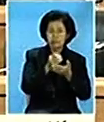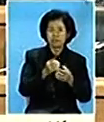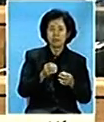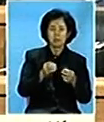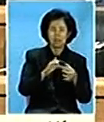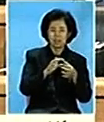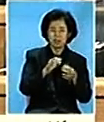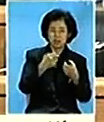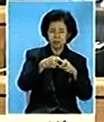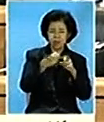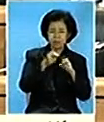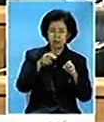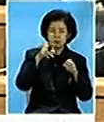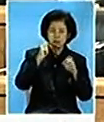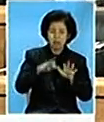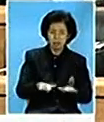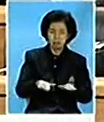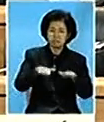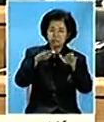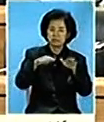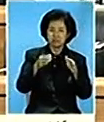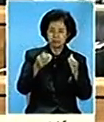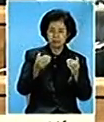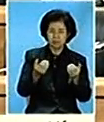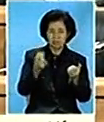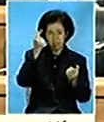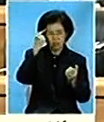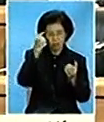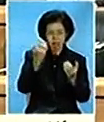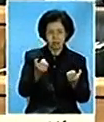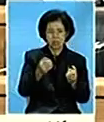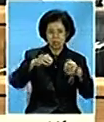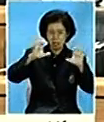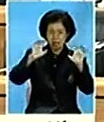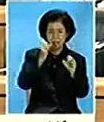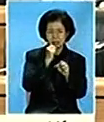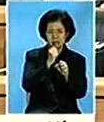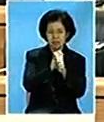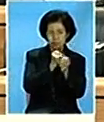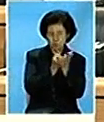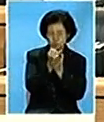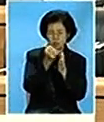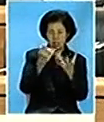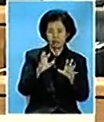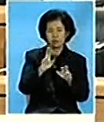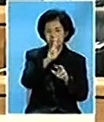ภัยผมเชื่อว่าขณะนี้รัฐบาลเดินมาถูกทางแล้วนะครับก็อยากจะให้กำลังใจว่าขอให้ใช้ระบบข้อมูล